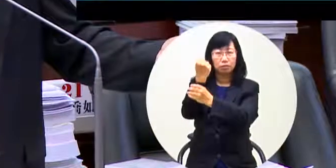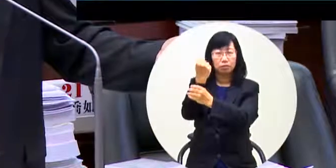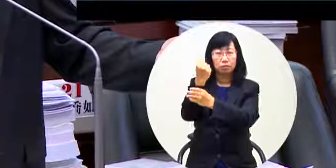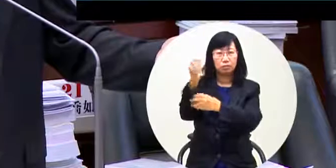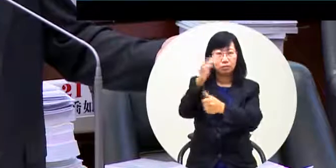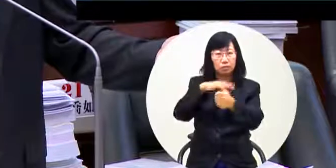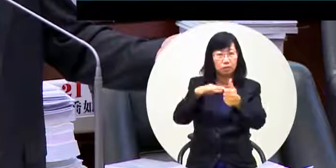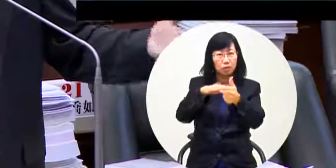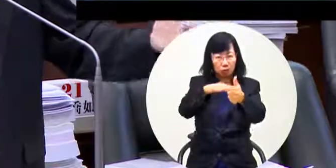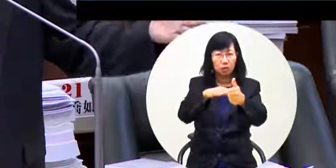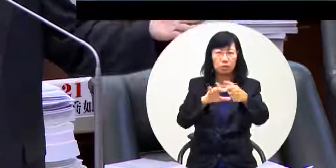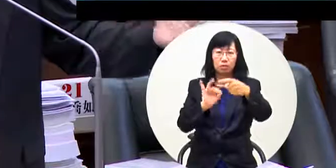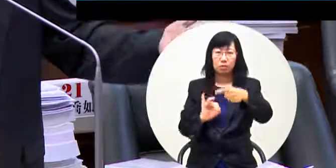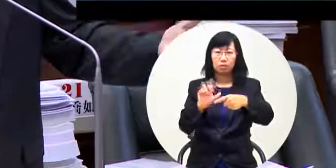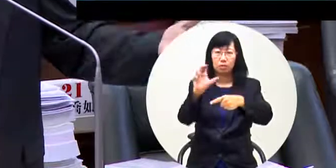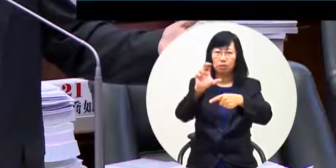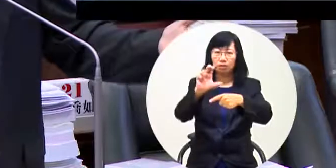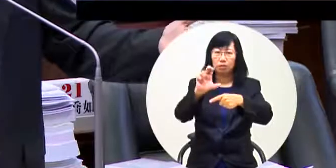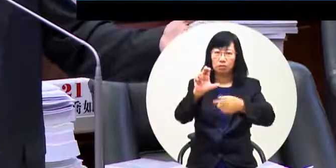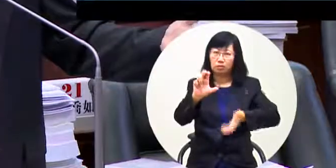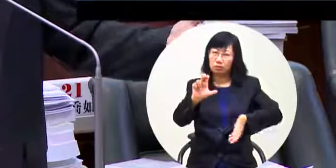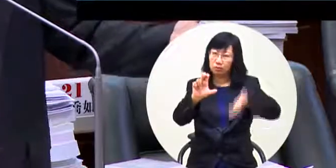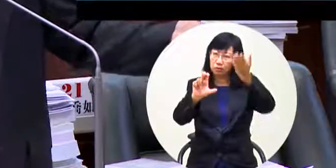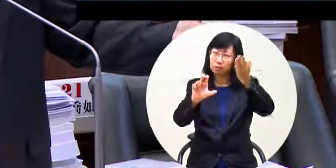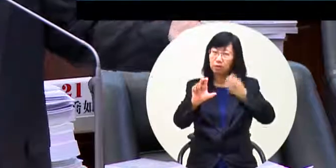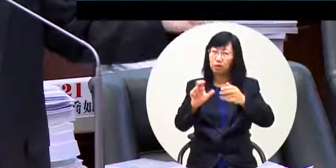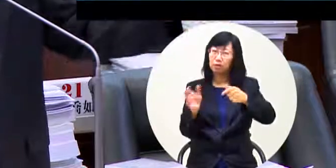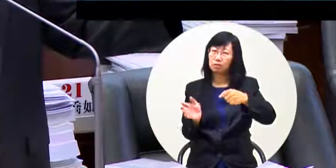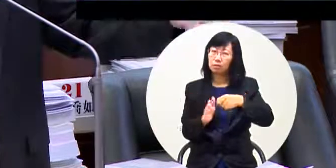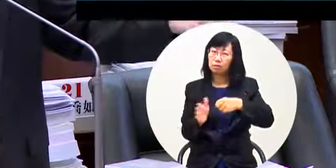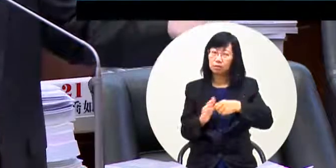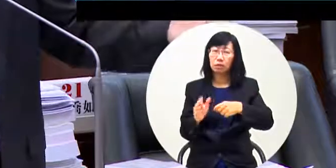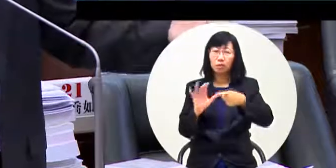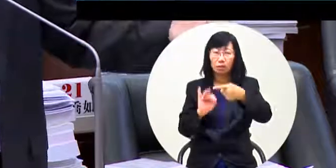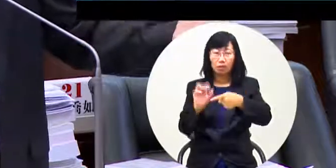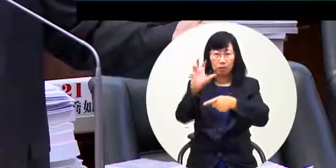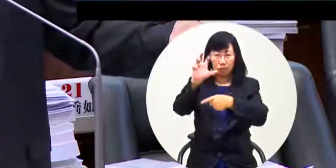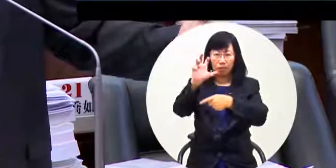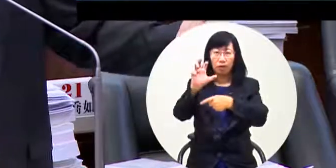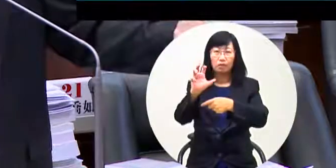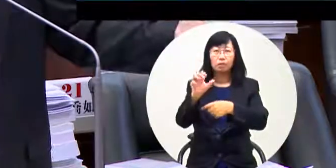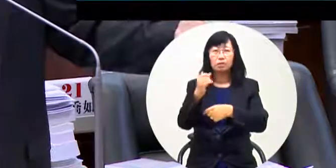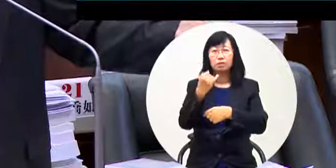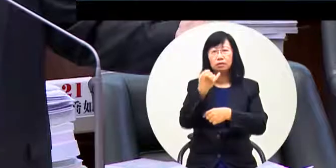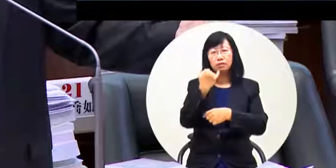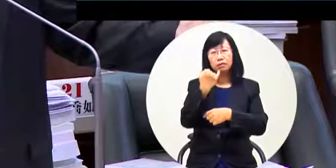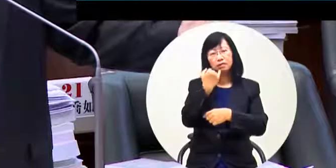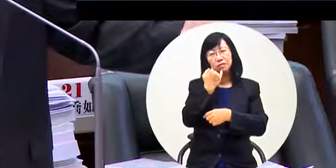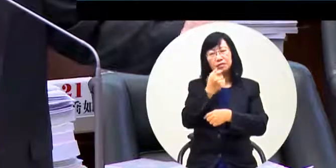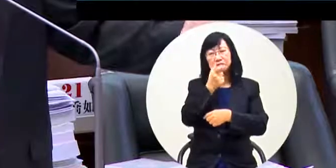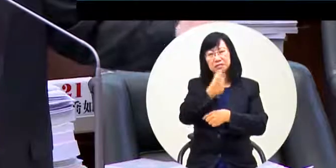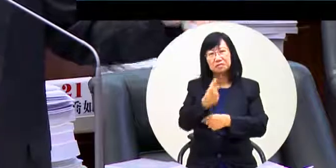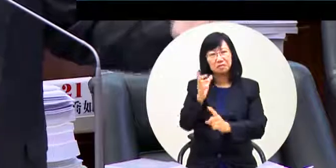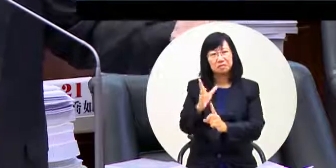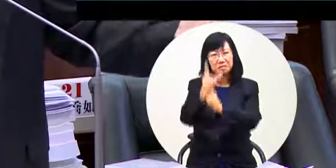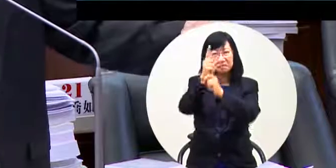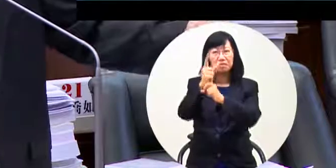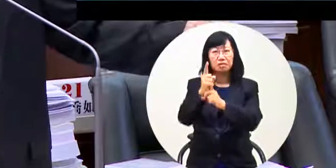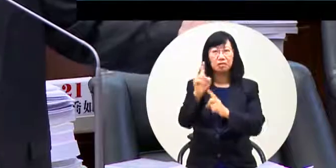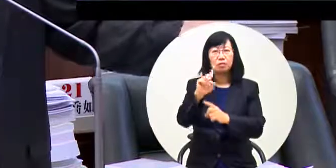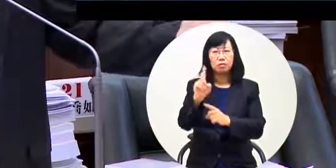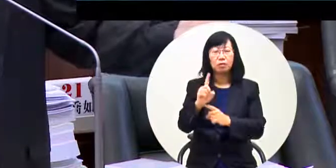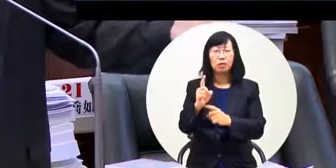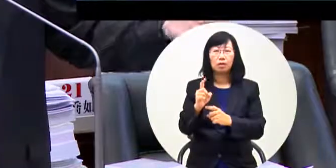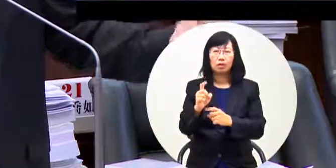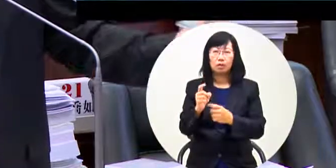乎80%是神啦，跟报告市长80%是行，为什么？永远有20%不被表态，永远有